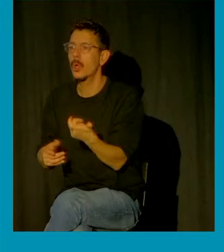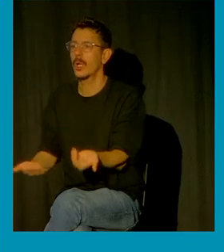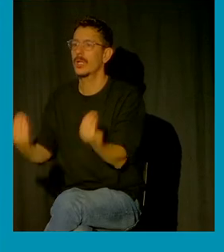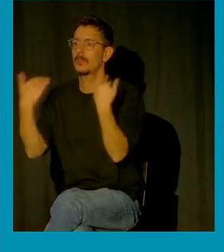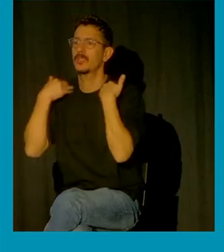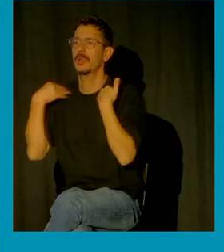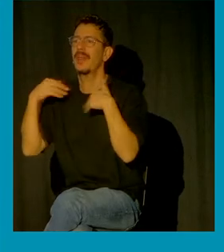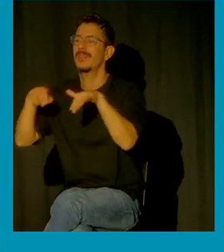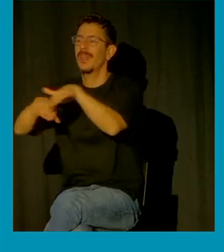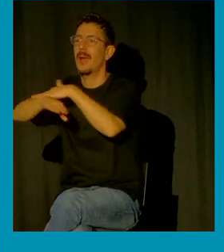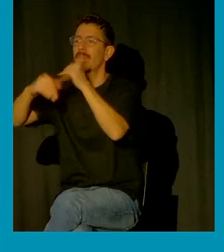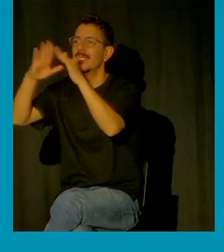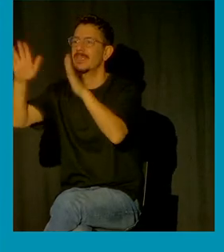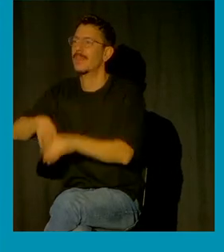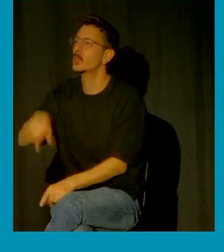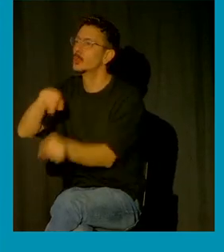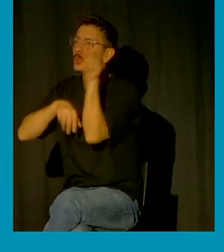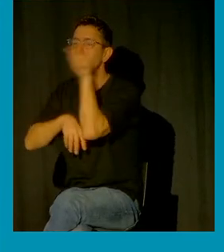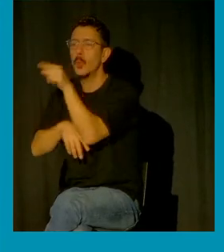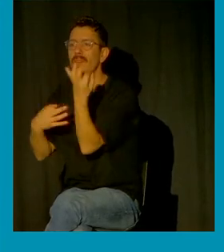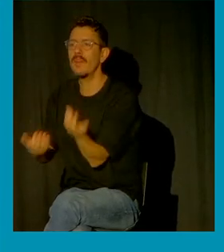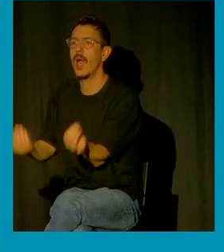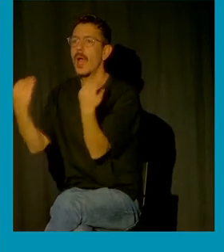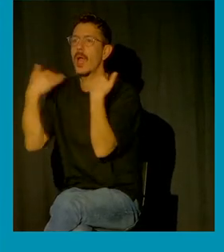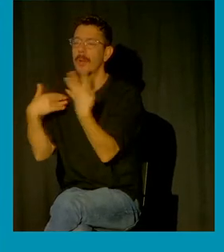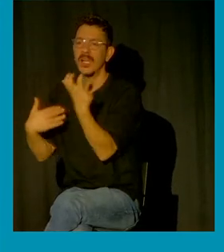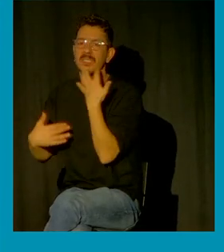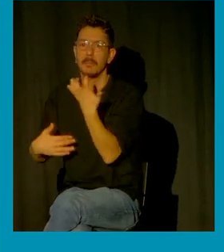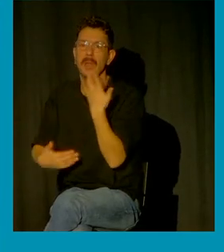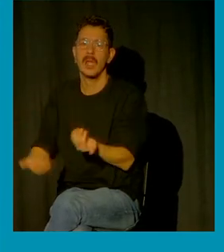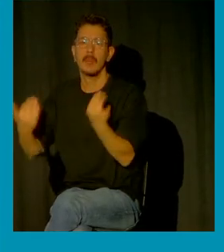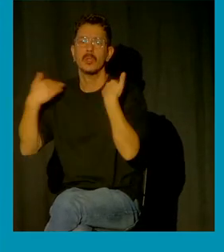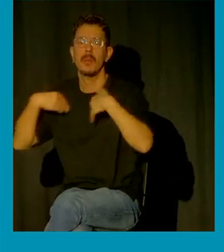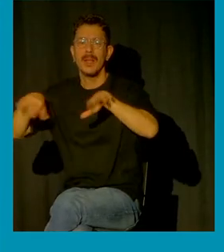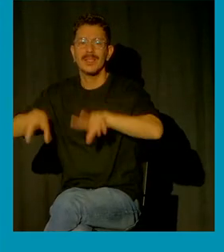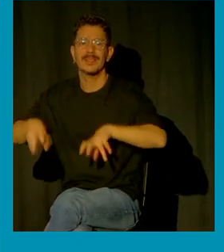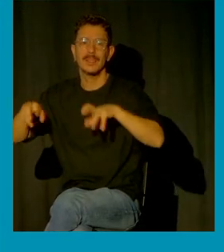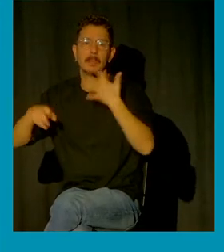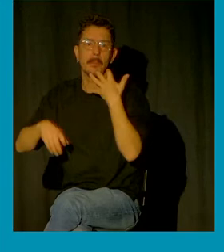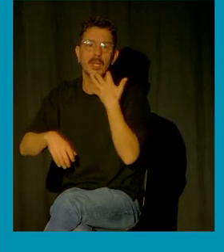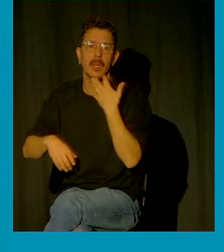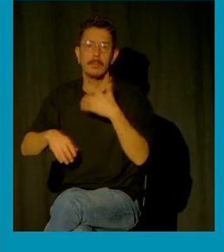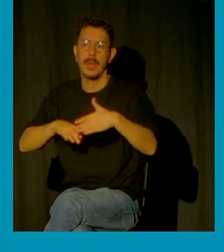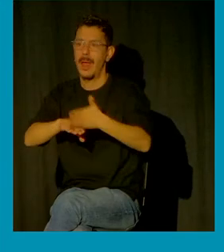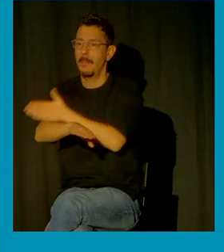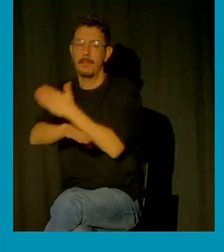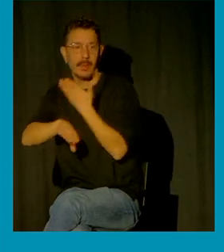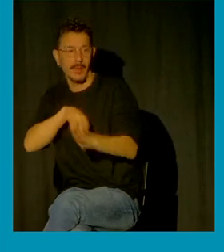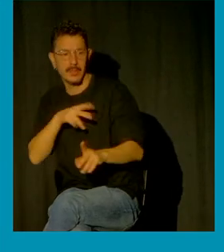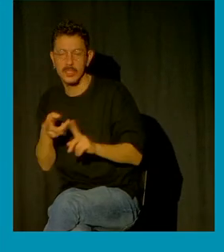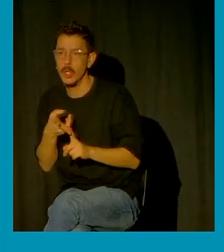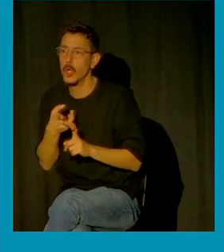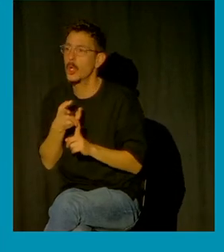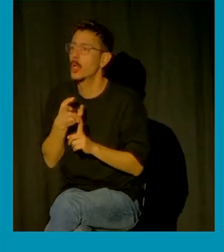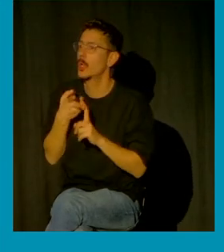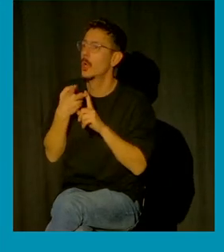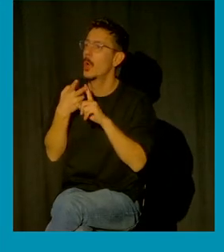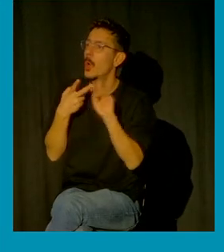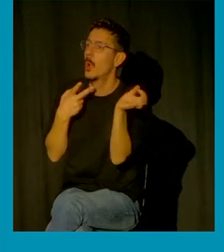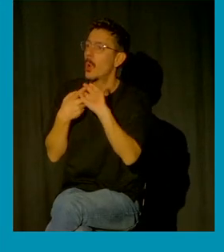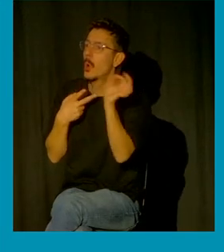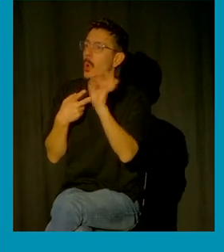de les administracions la responsabilitat en la diligència deguda tant en l'avançant de la prevenció com en l'avançant de la